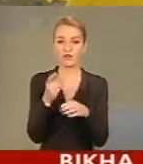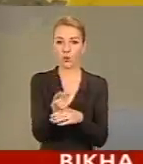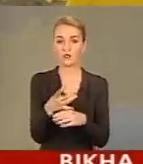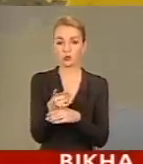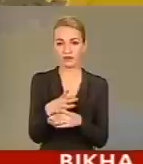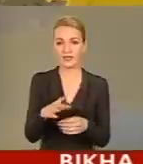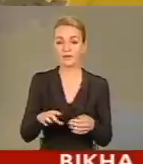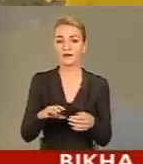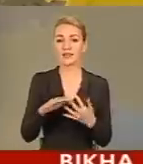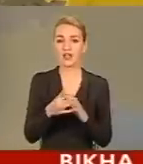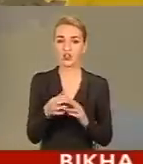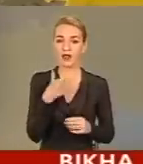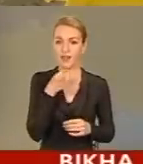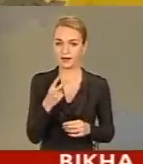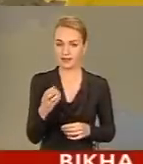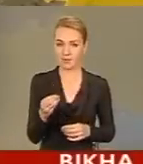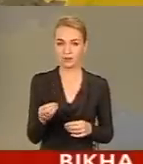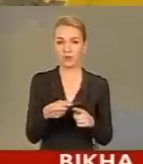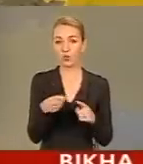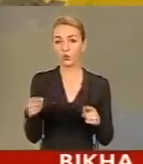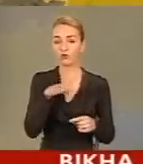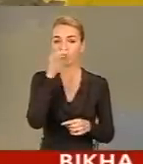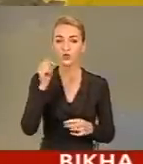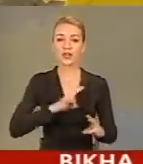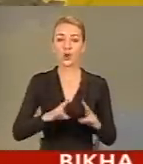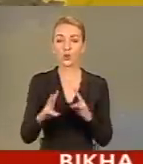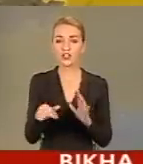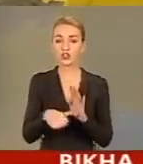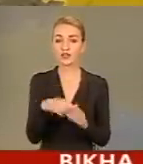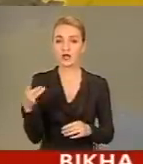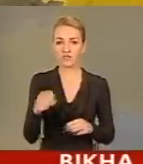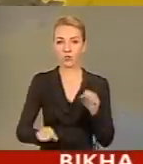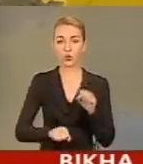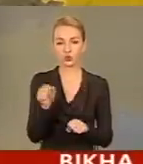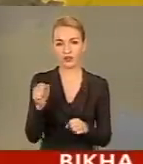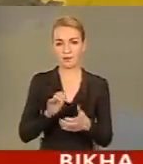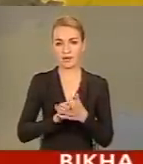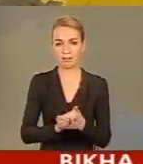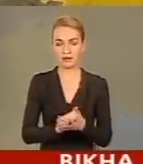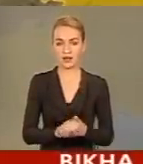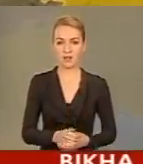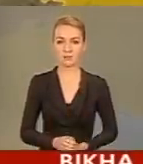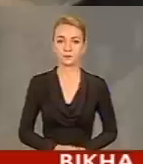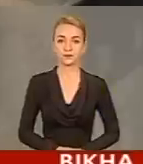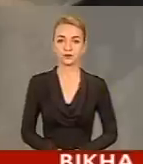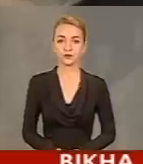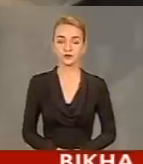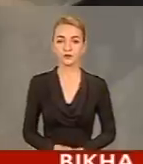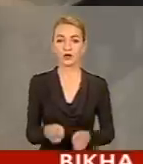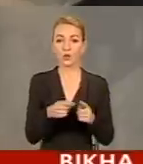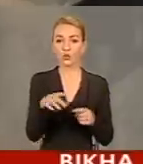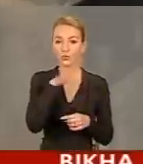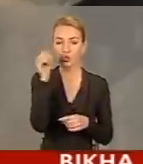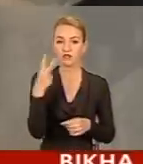селище Ленінське. Загалом упродовж ночі терористи 6 разів порушували перемир'я. Протягом